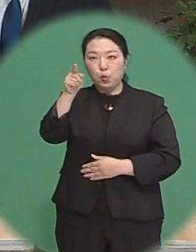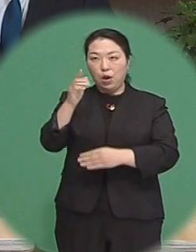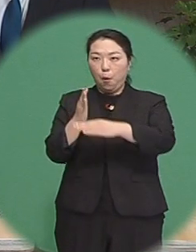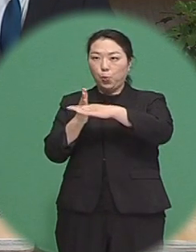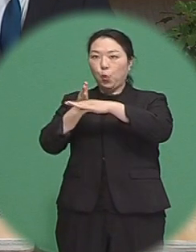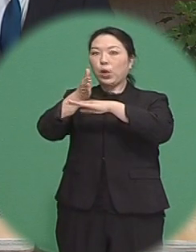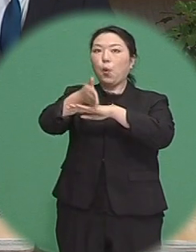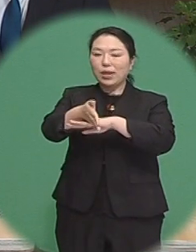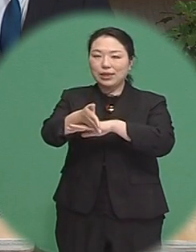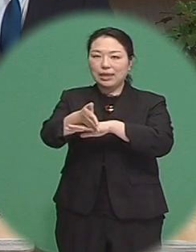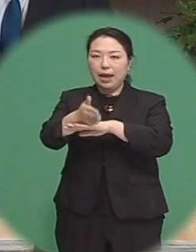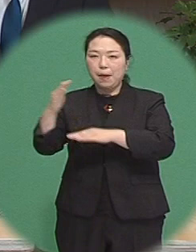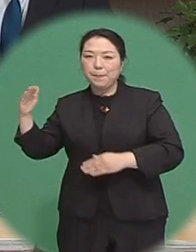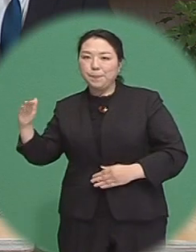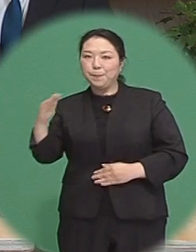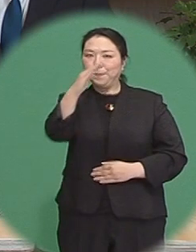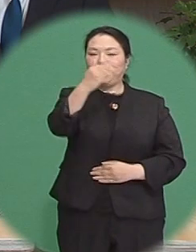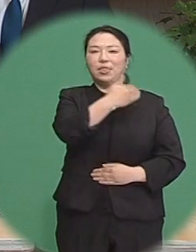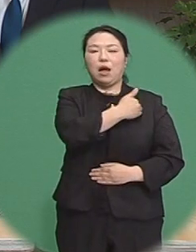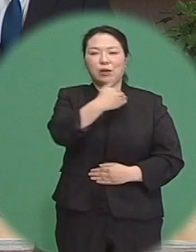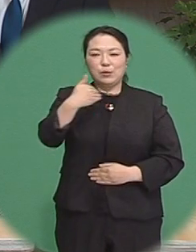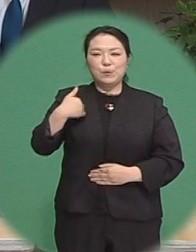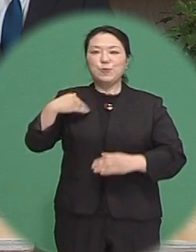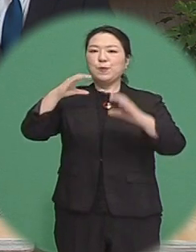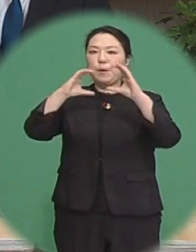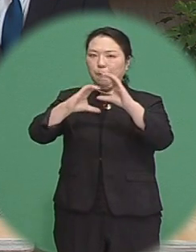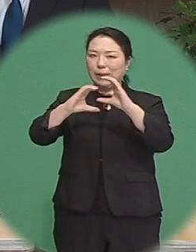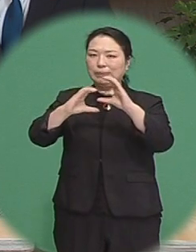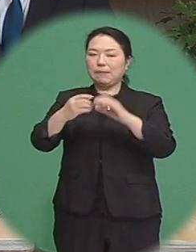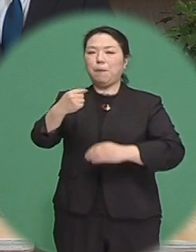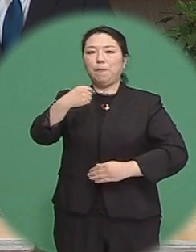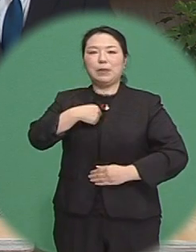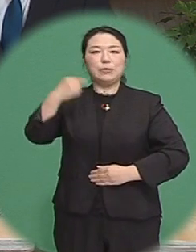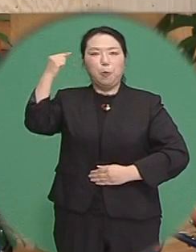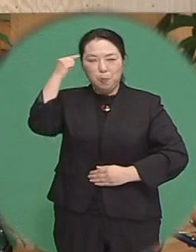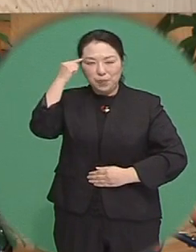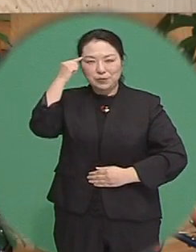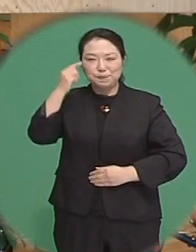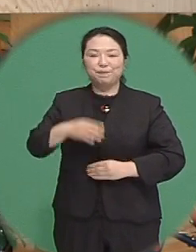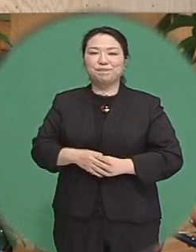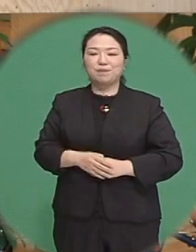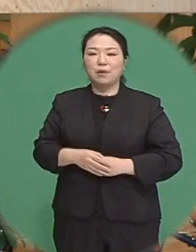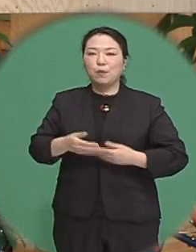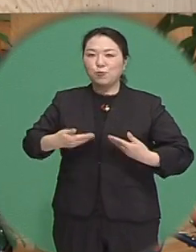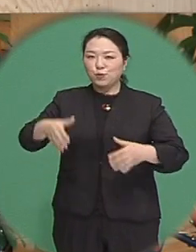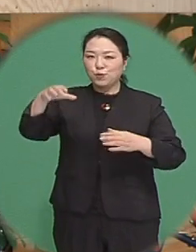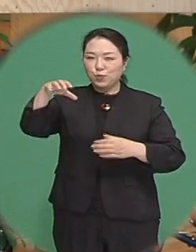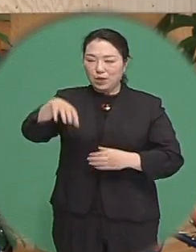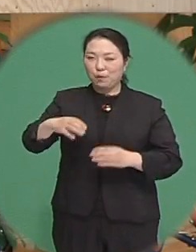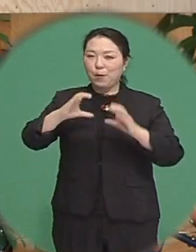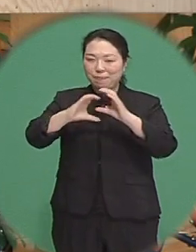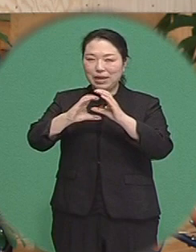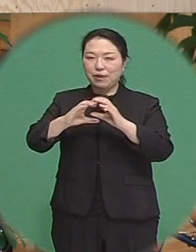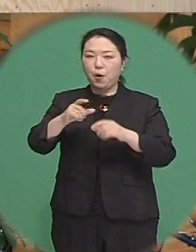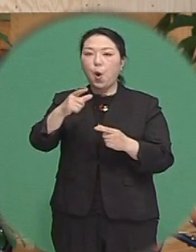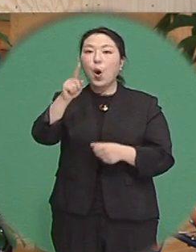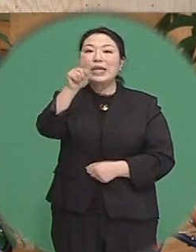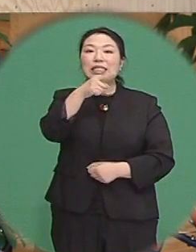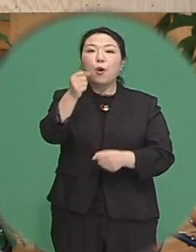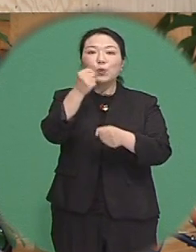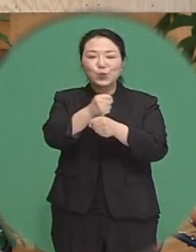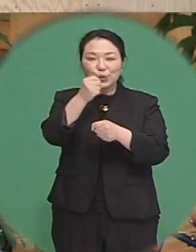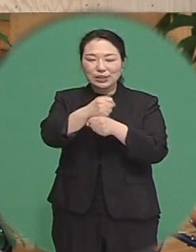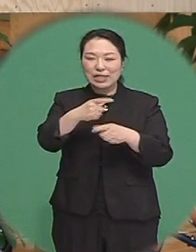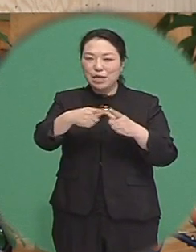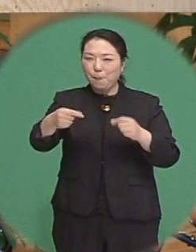乗り越え飛躍していく可能性がいわきにはあります故郷いわきを人づくり日本一の町